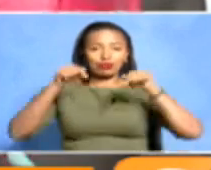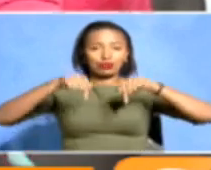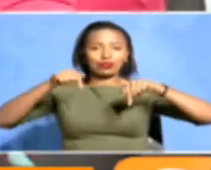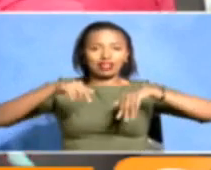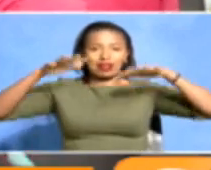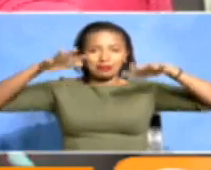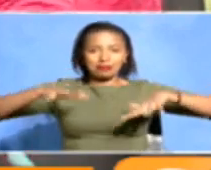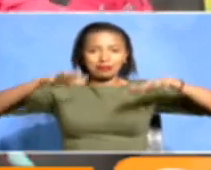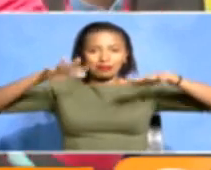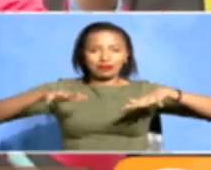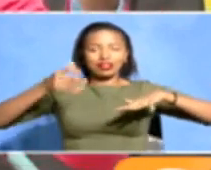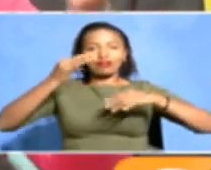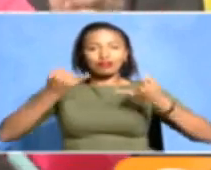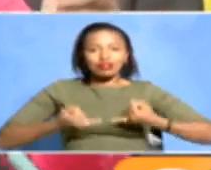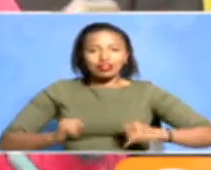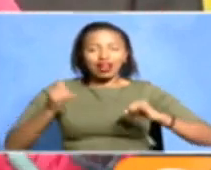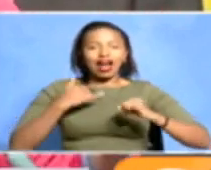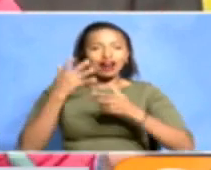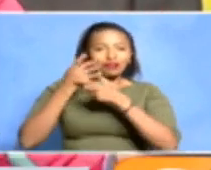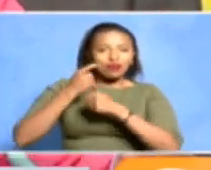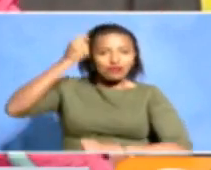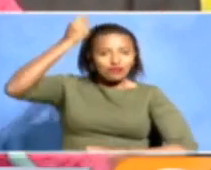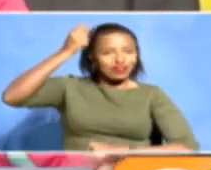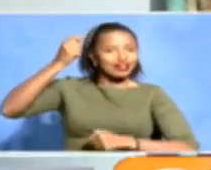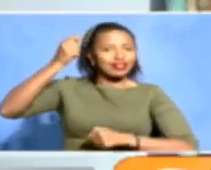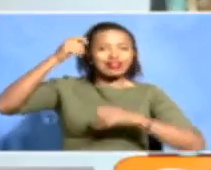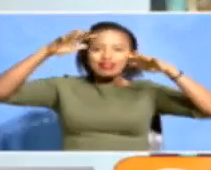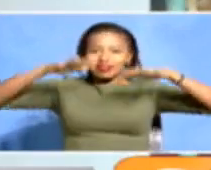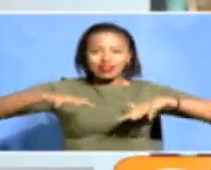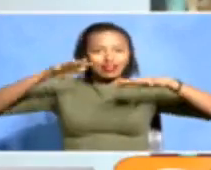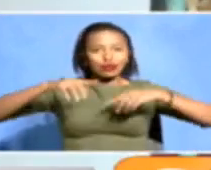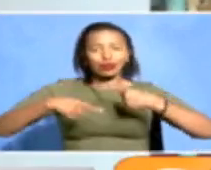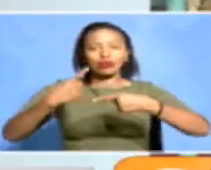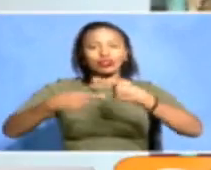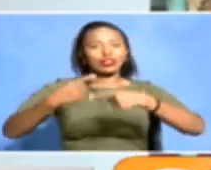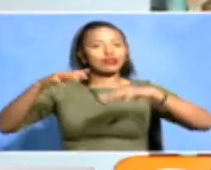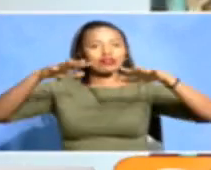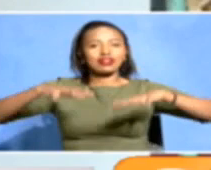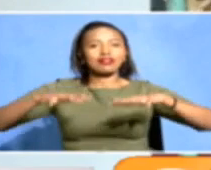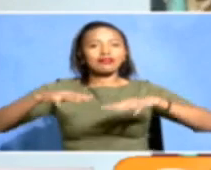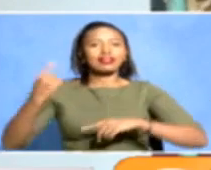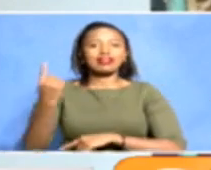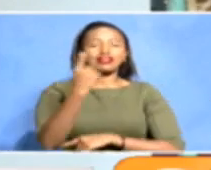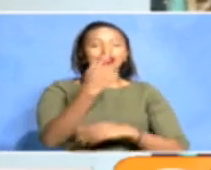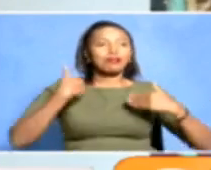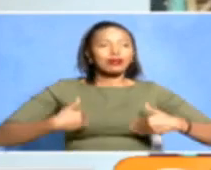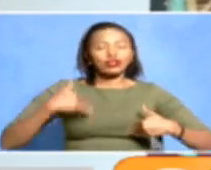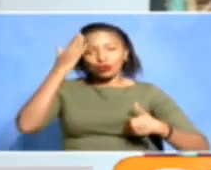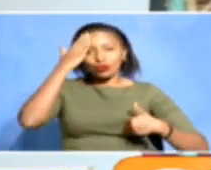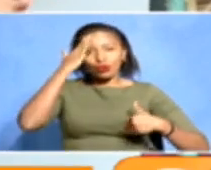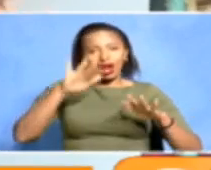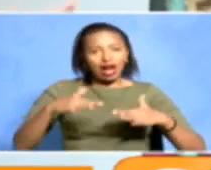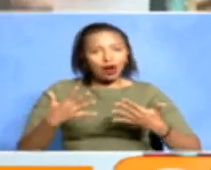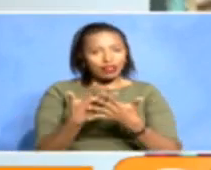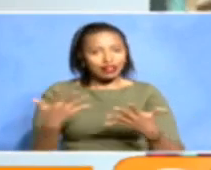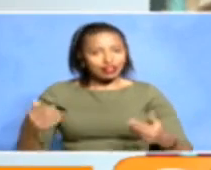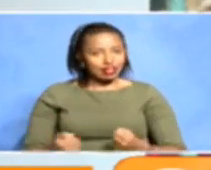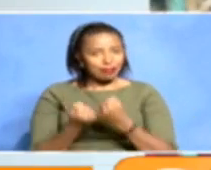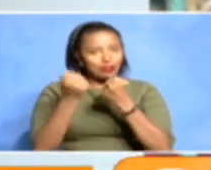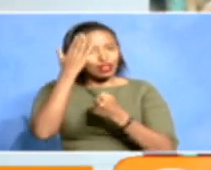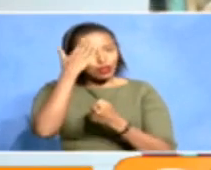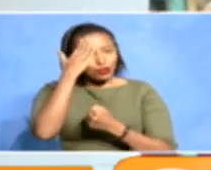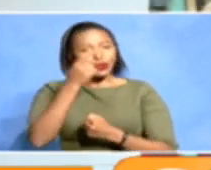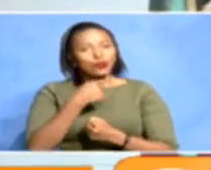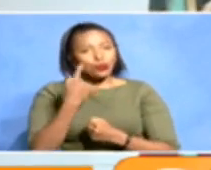Hata ukijaribu kuweka mamvuli, mvua bado inanyesha. Kila mtu wanajua mambo vile inaendelea. Na wanajua ni nani wa